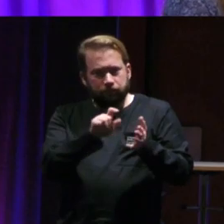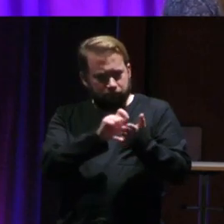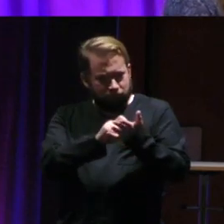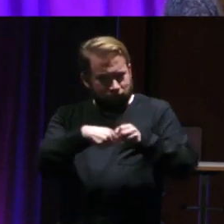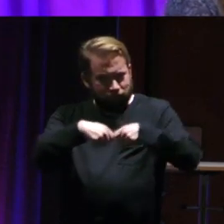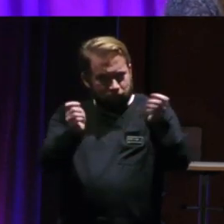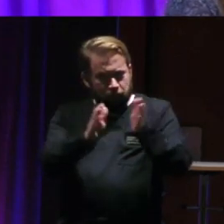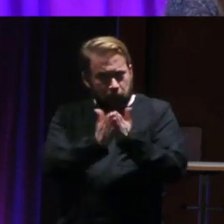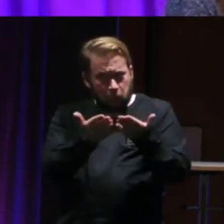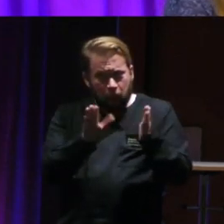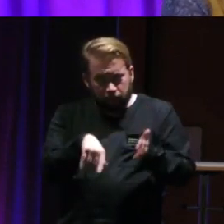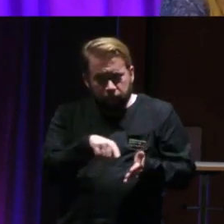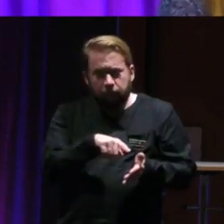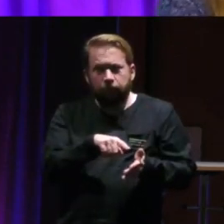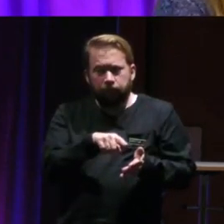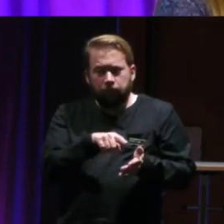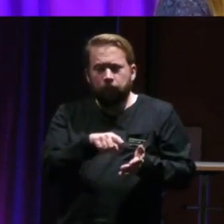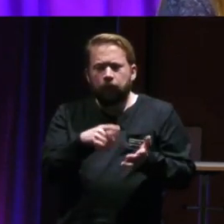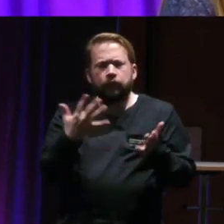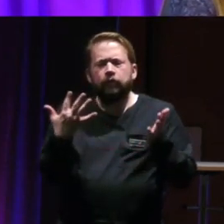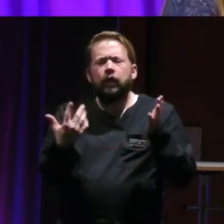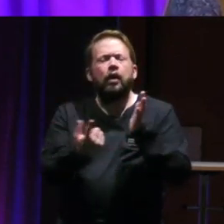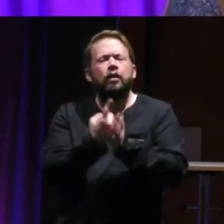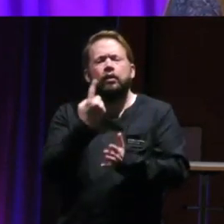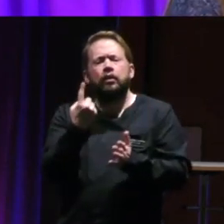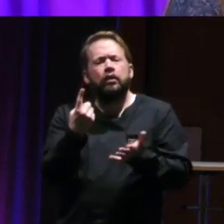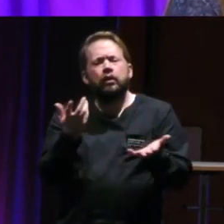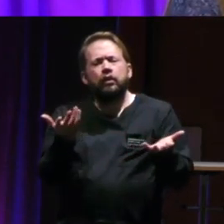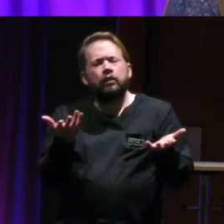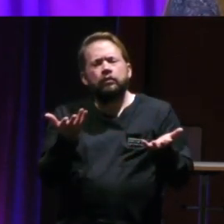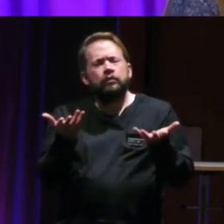Я не понимаю. What happened and how was